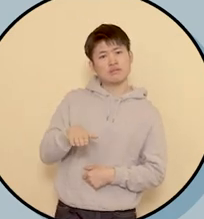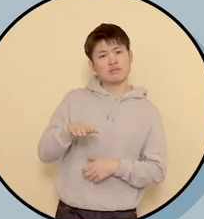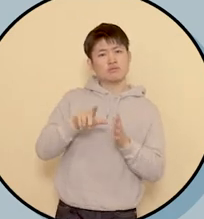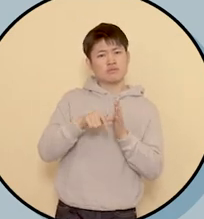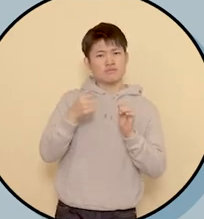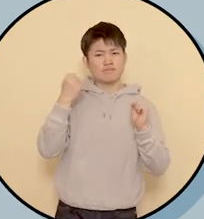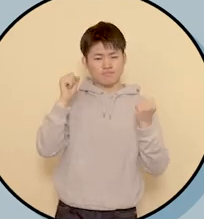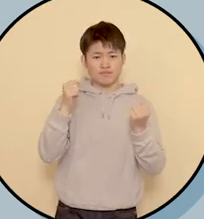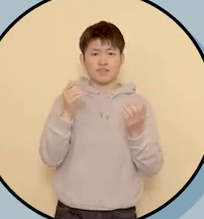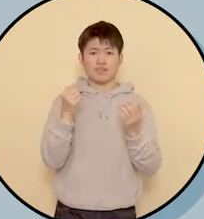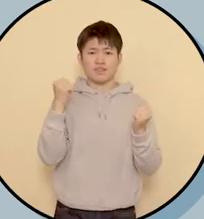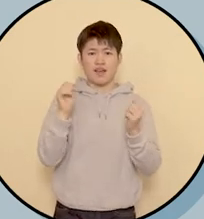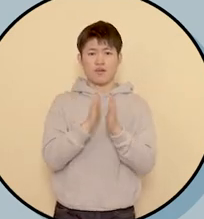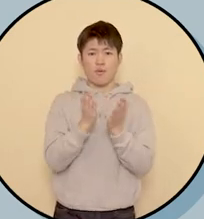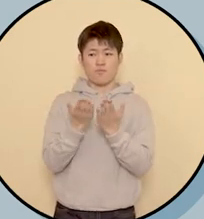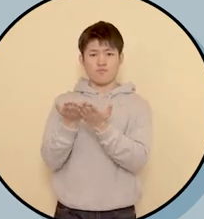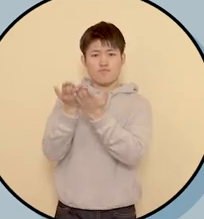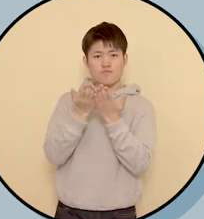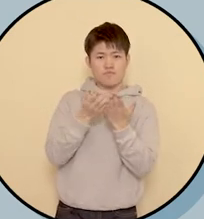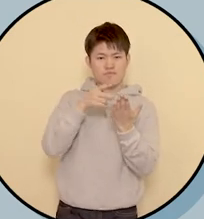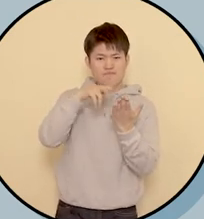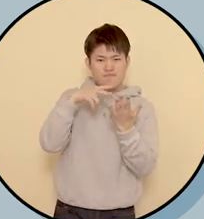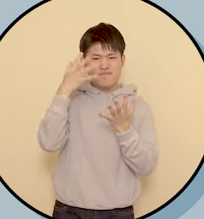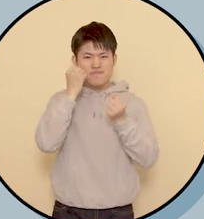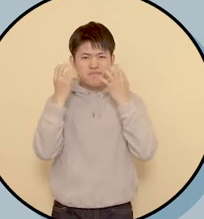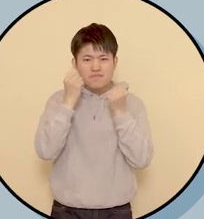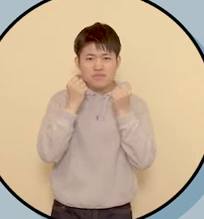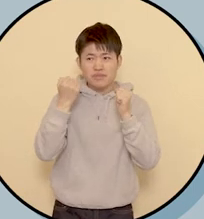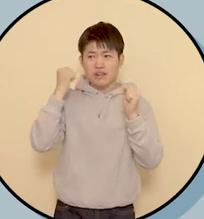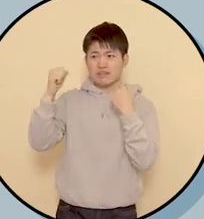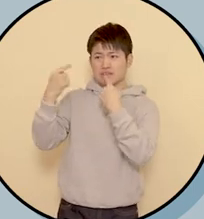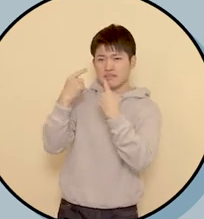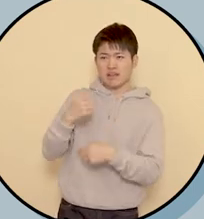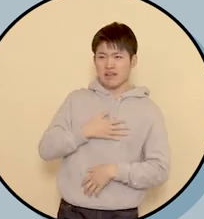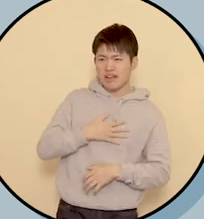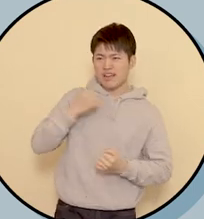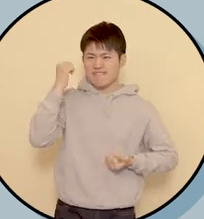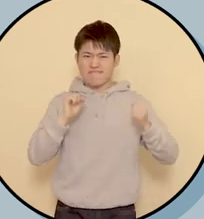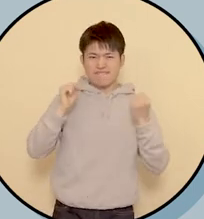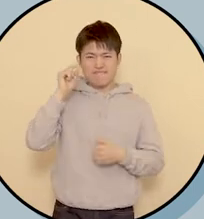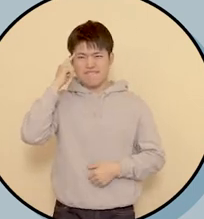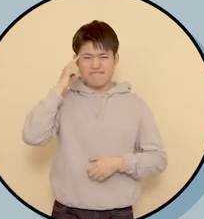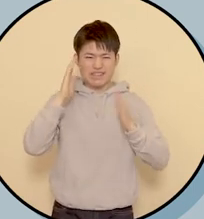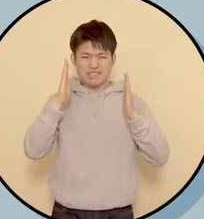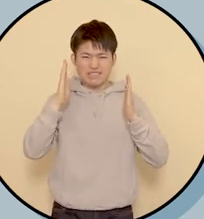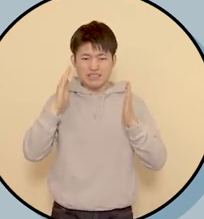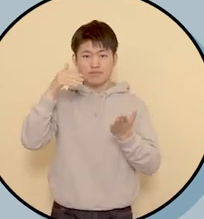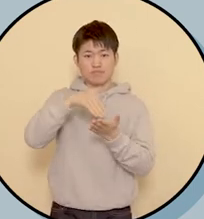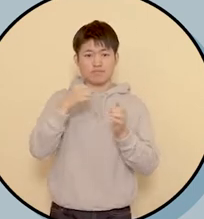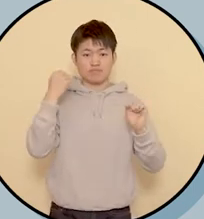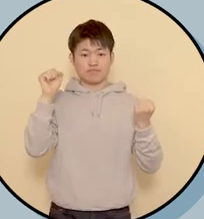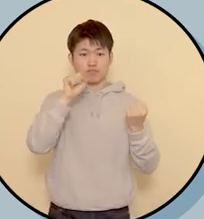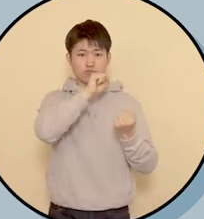台本覚えて、で、演出家の人にもっとこうしてとかって言われて振り付けされたりとかしながらお芝居完成